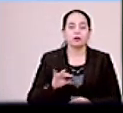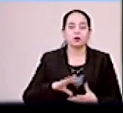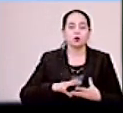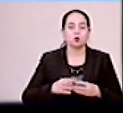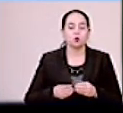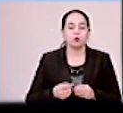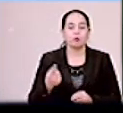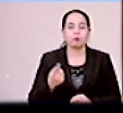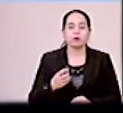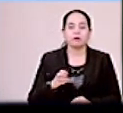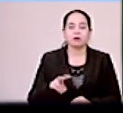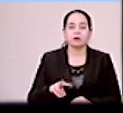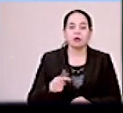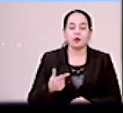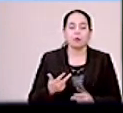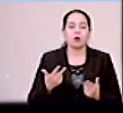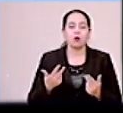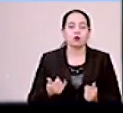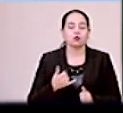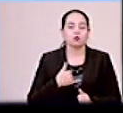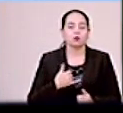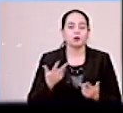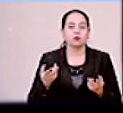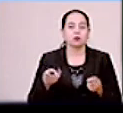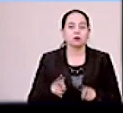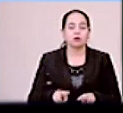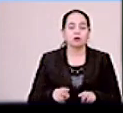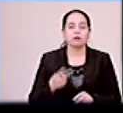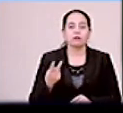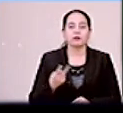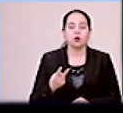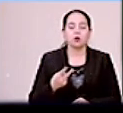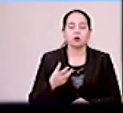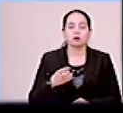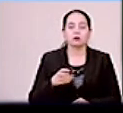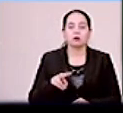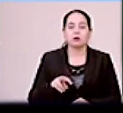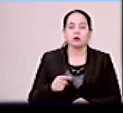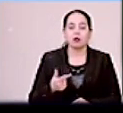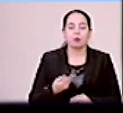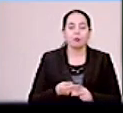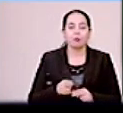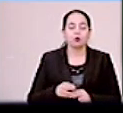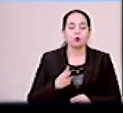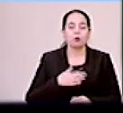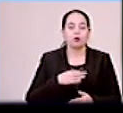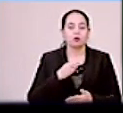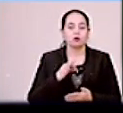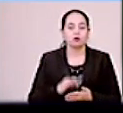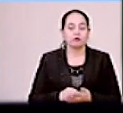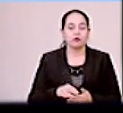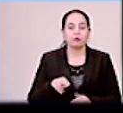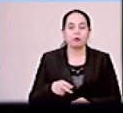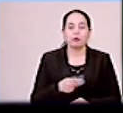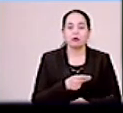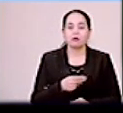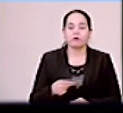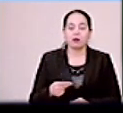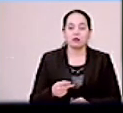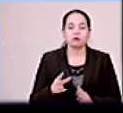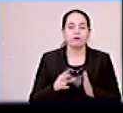суммы первое слагаемое, конечно, у нас останется второе слагаемое. Поэтому наш ответ p